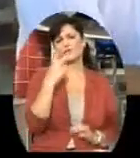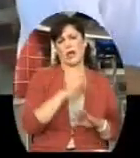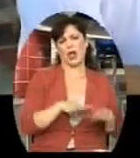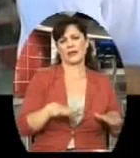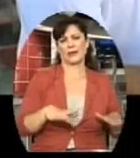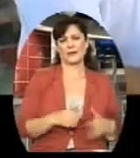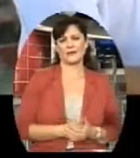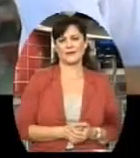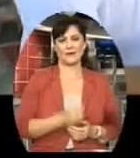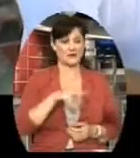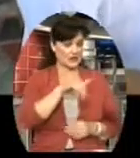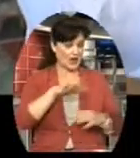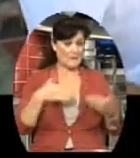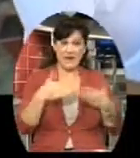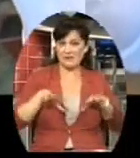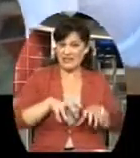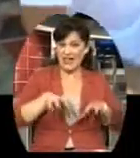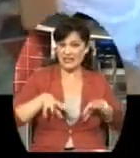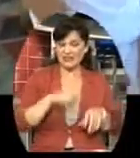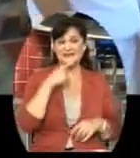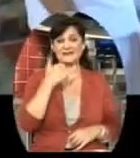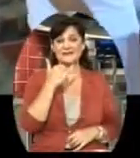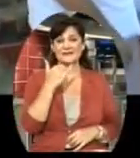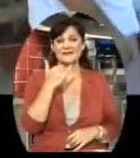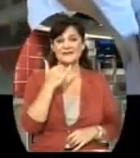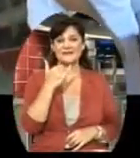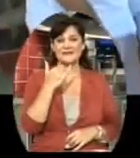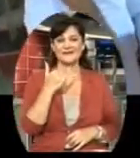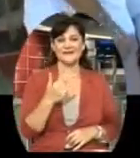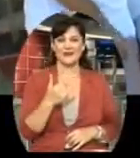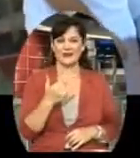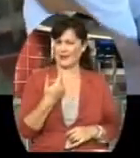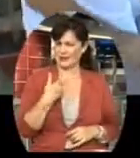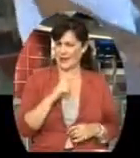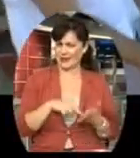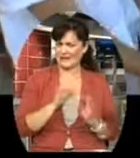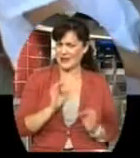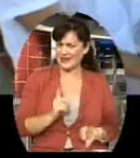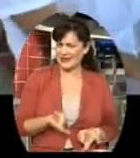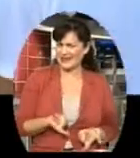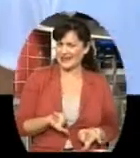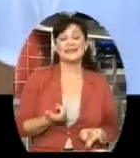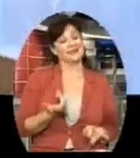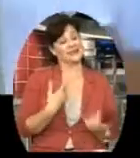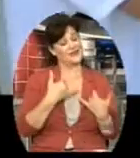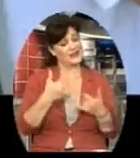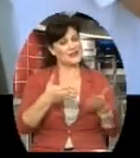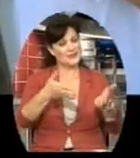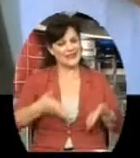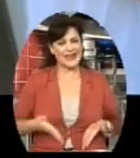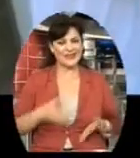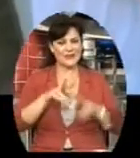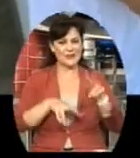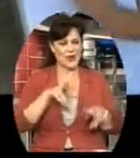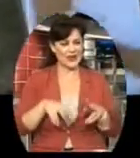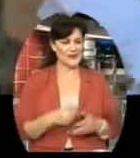שיש לך גם פה מסאז'ים. נכון. נכון, נכון שאני ביקשת, אבל לא התכוונתי ברצינות. אוקיי. אז הבאנו לך מיטת טיפולים. אהלן. אהלן לכם.